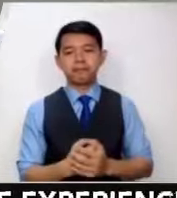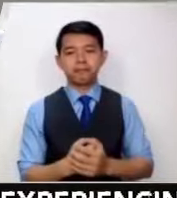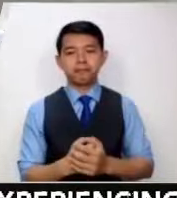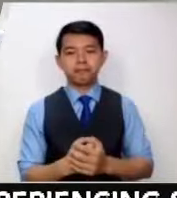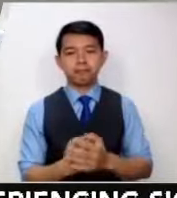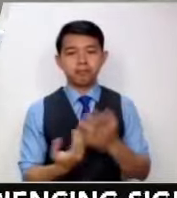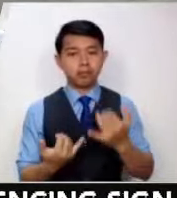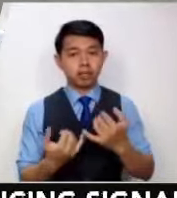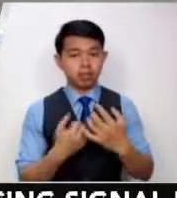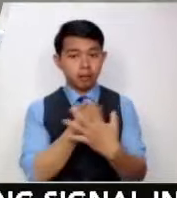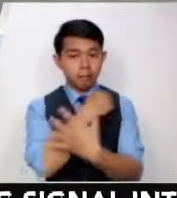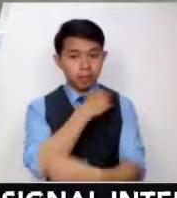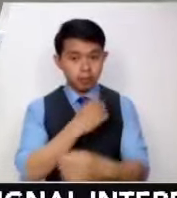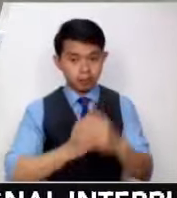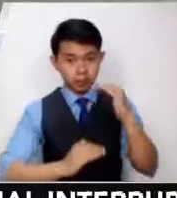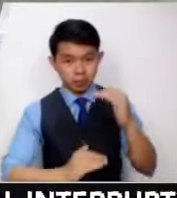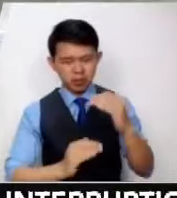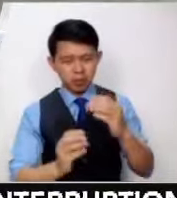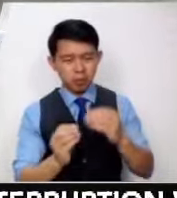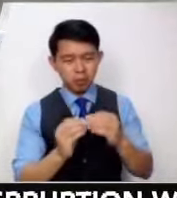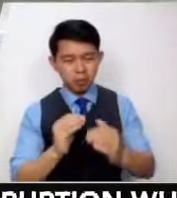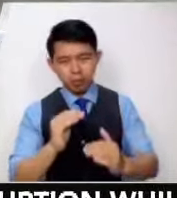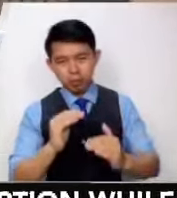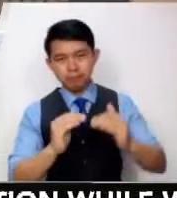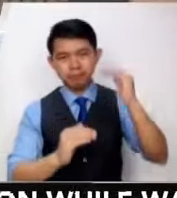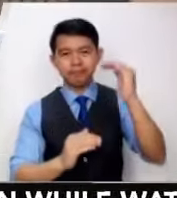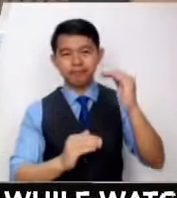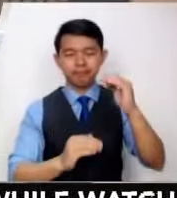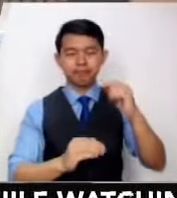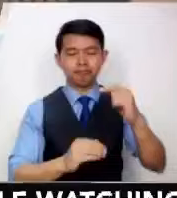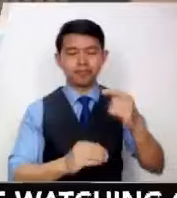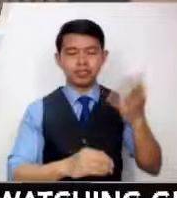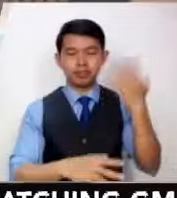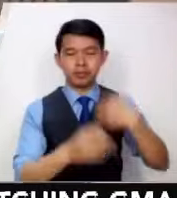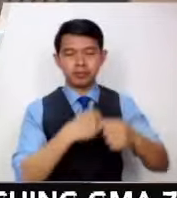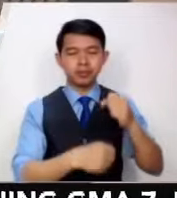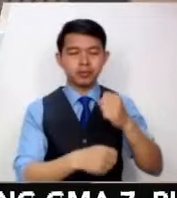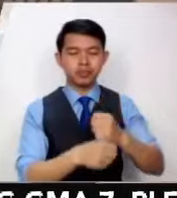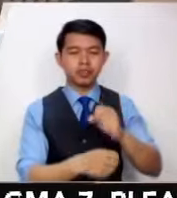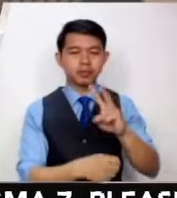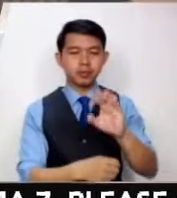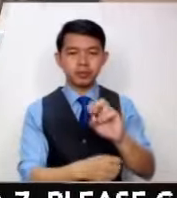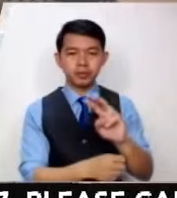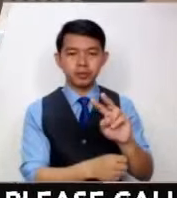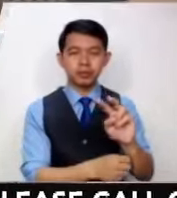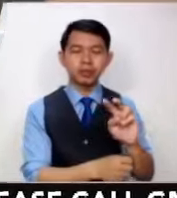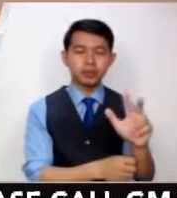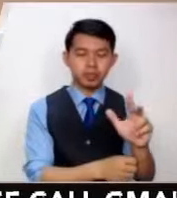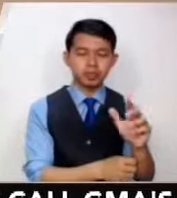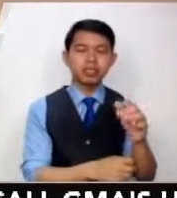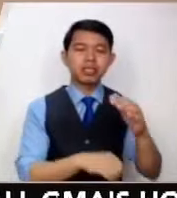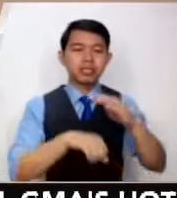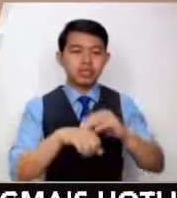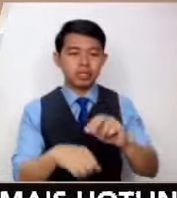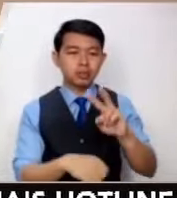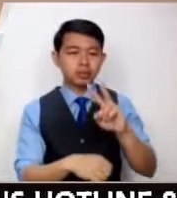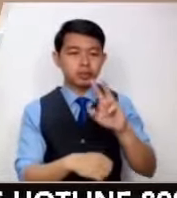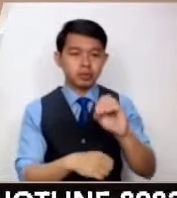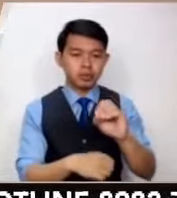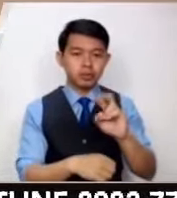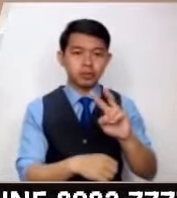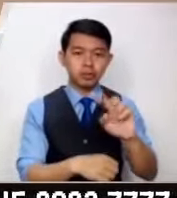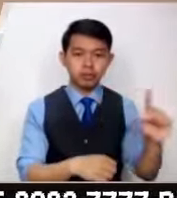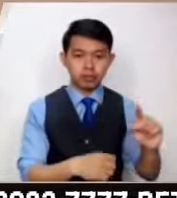noong 2023 kumpara noong 2021. Do you think your statistics reflect the real situation